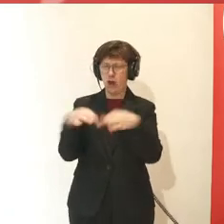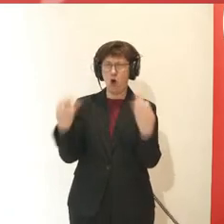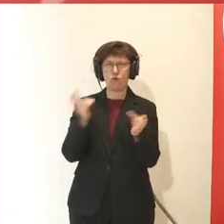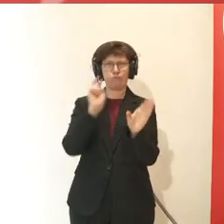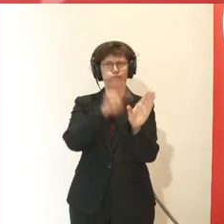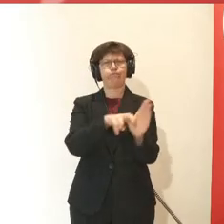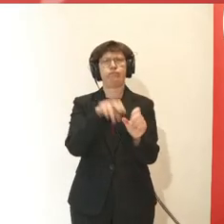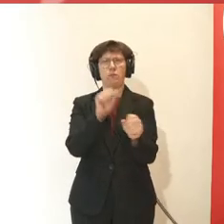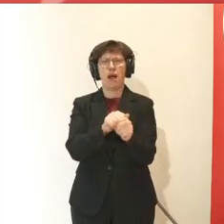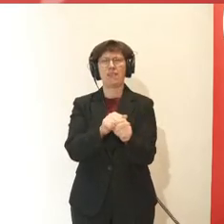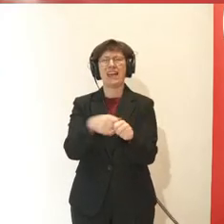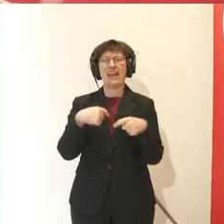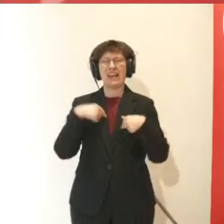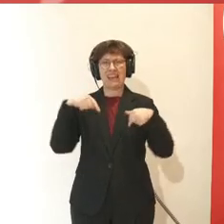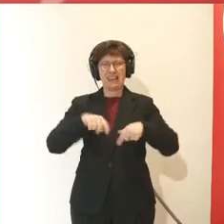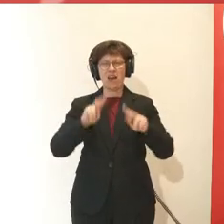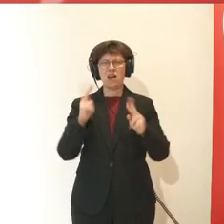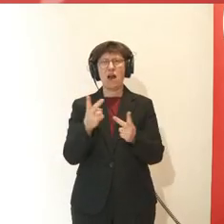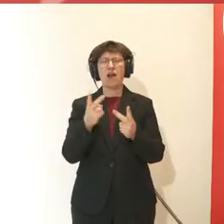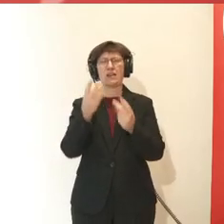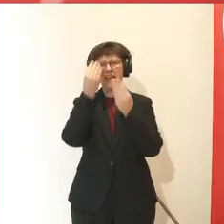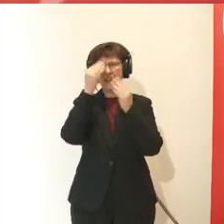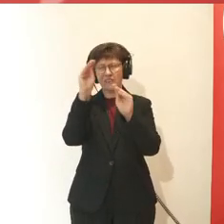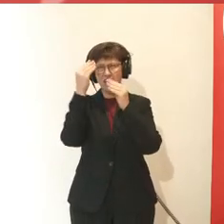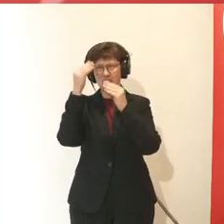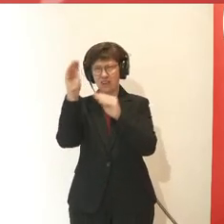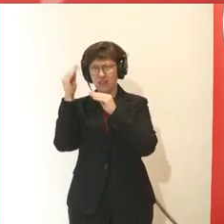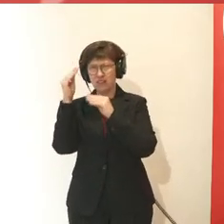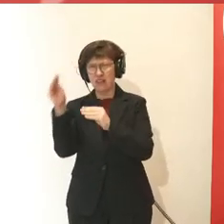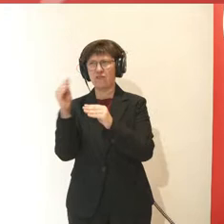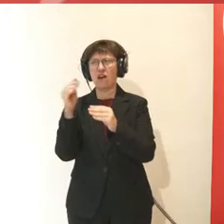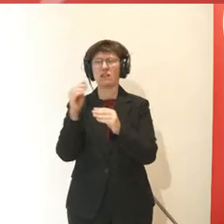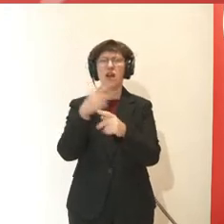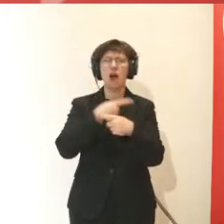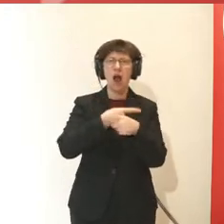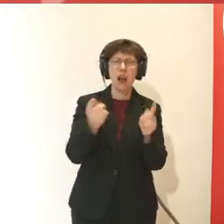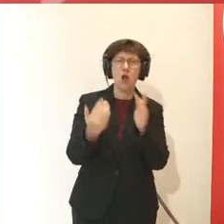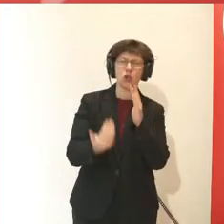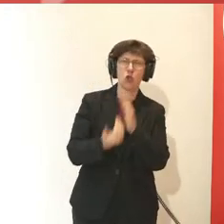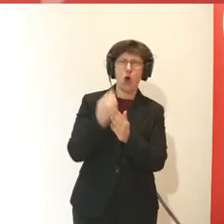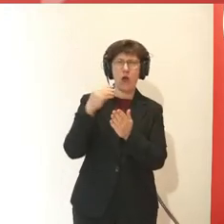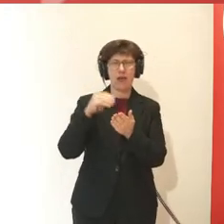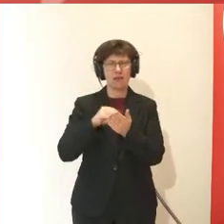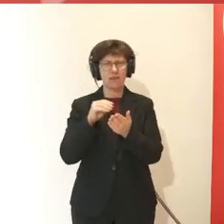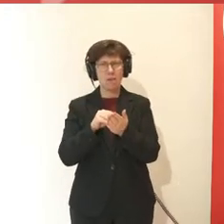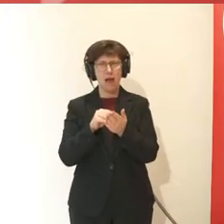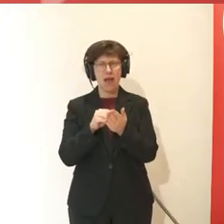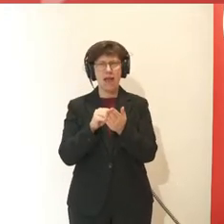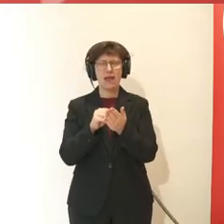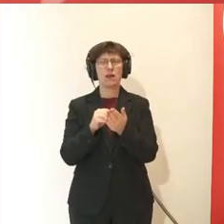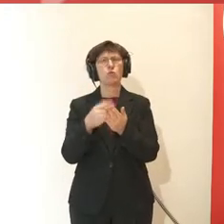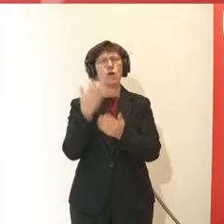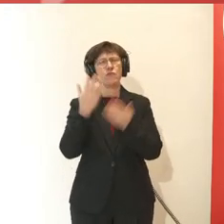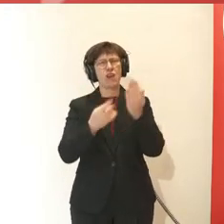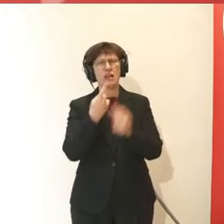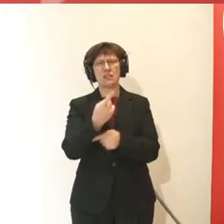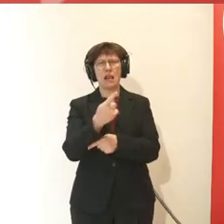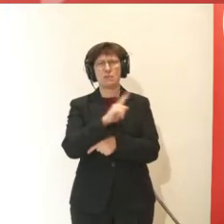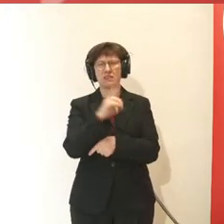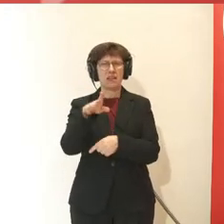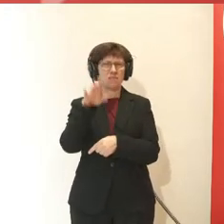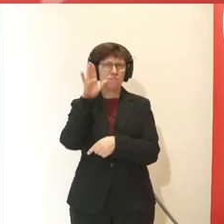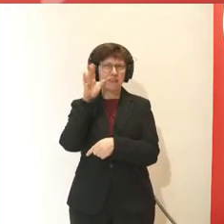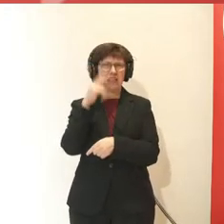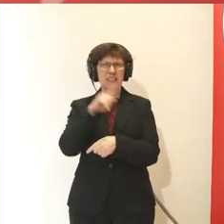ich werde jetzt gleich noch ein paar hinweise geben auch für alle die neu dazu geschaltet haben und die vielleicht noch nicht gehört